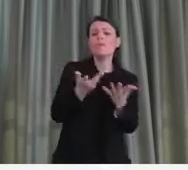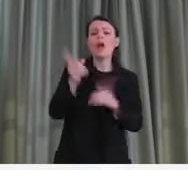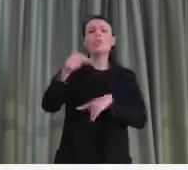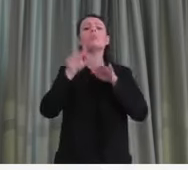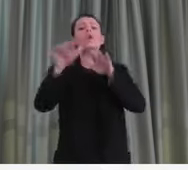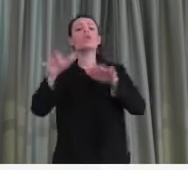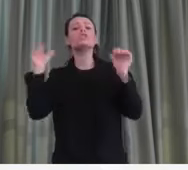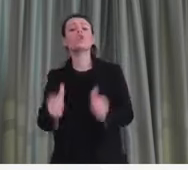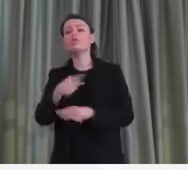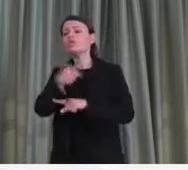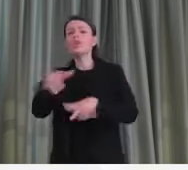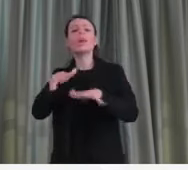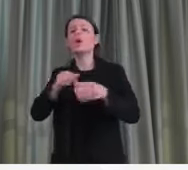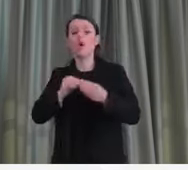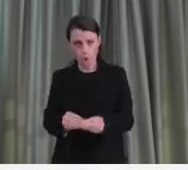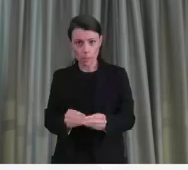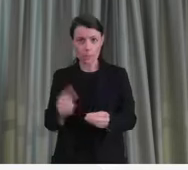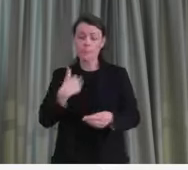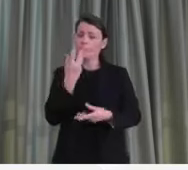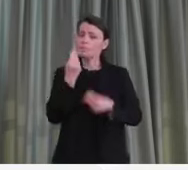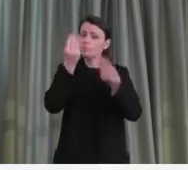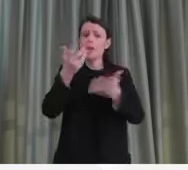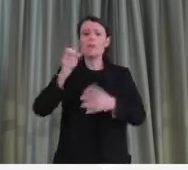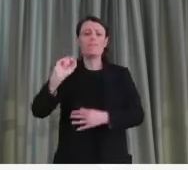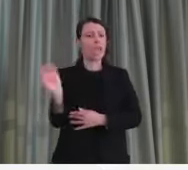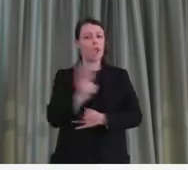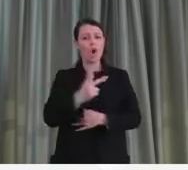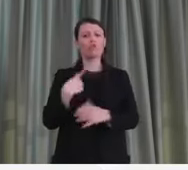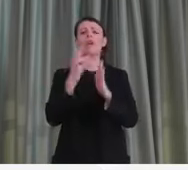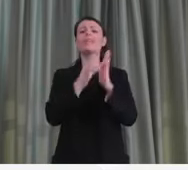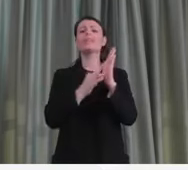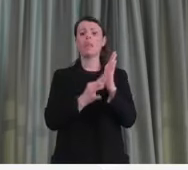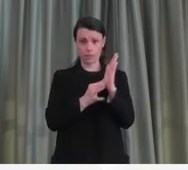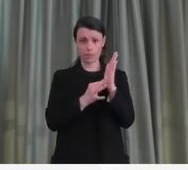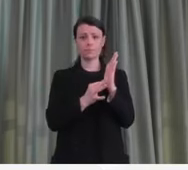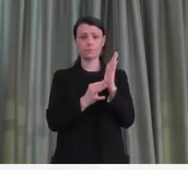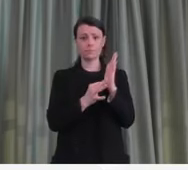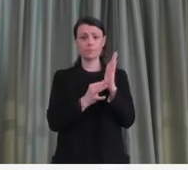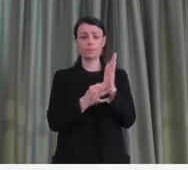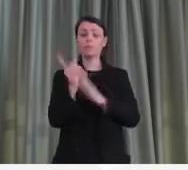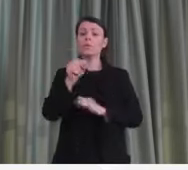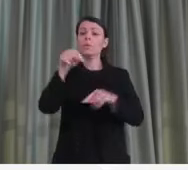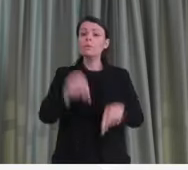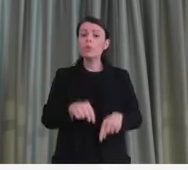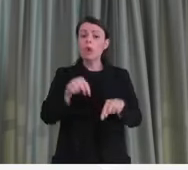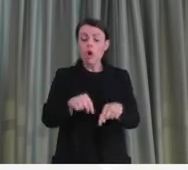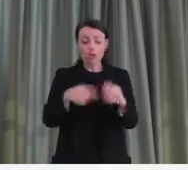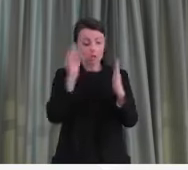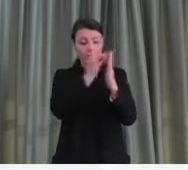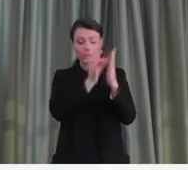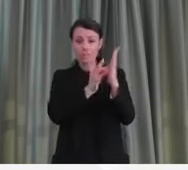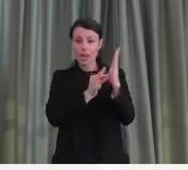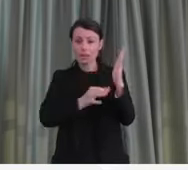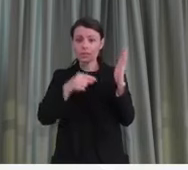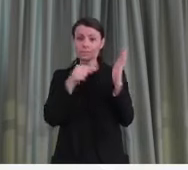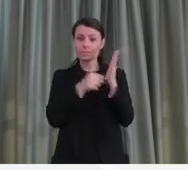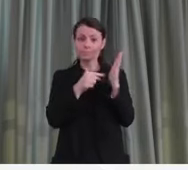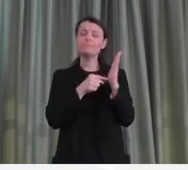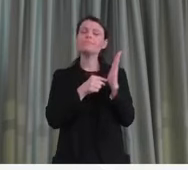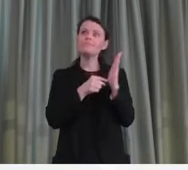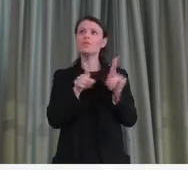molto velocemente i dati che anche questo anche oggi sono una conferma di una di una